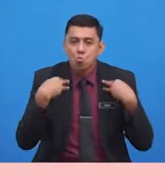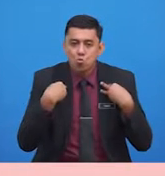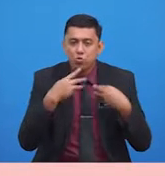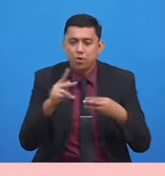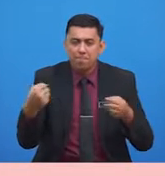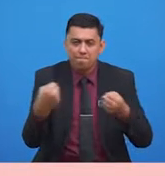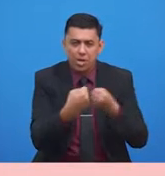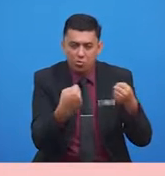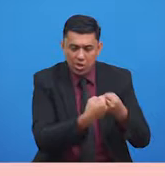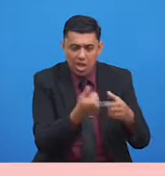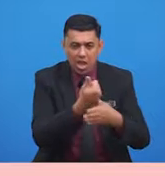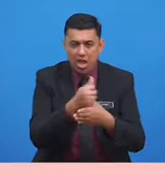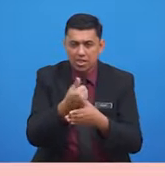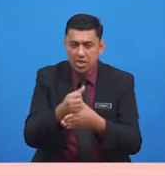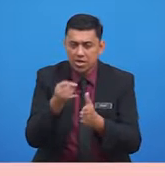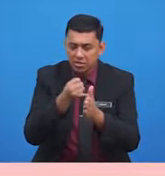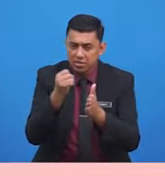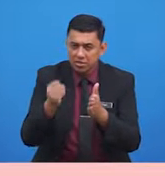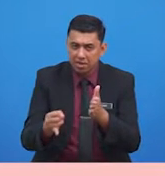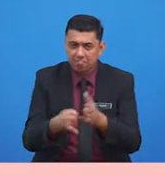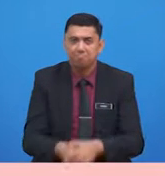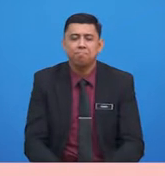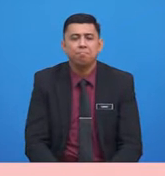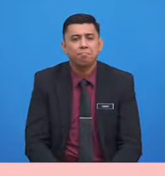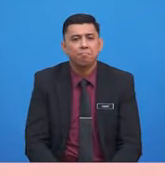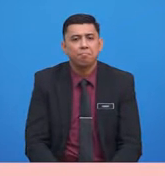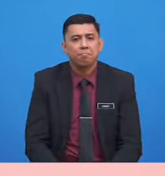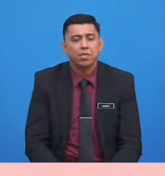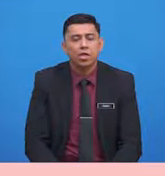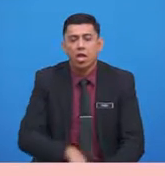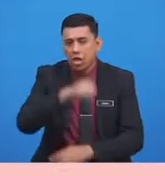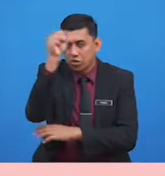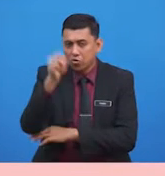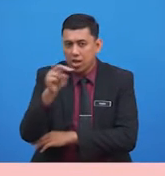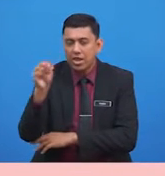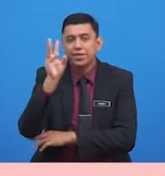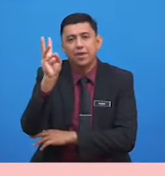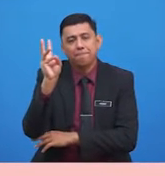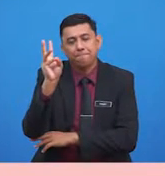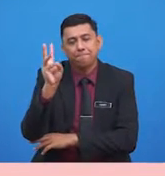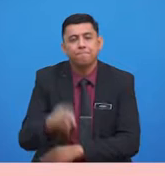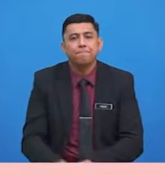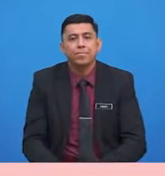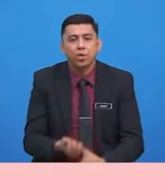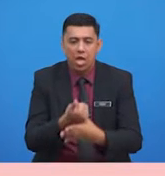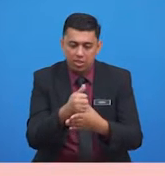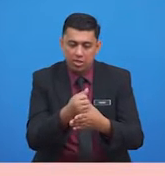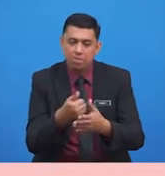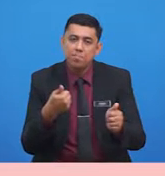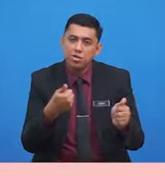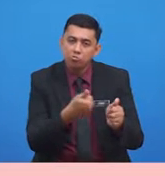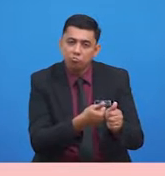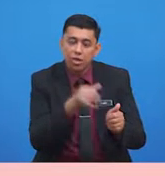Mewujudkan pergaduhan antara jiran. Soalan 6. Antara